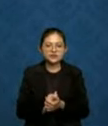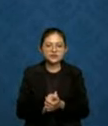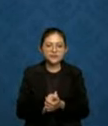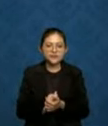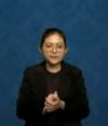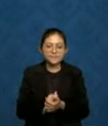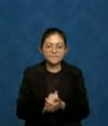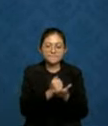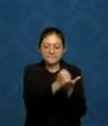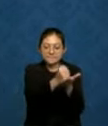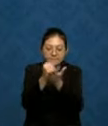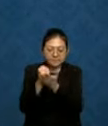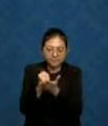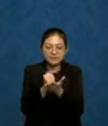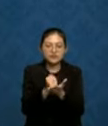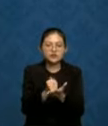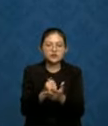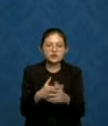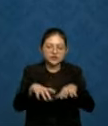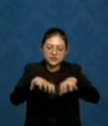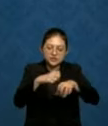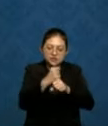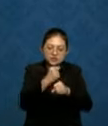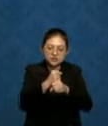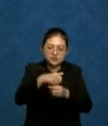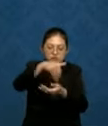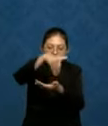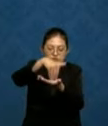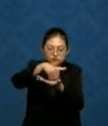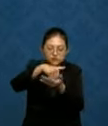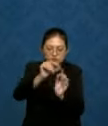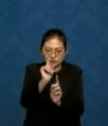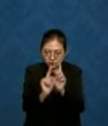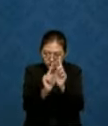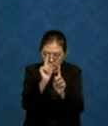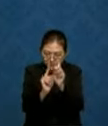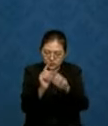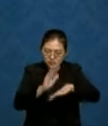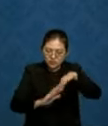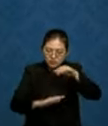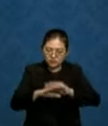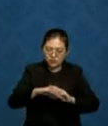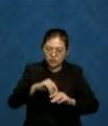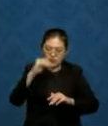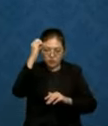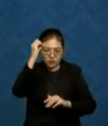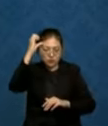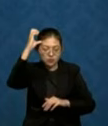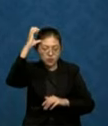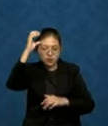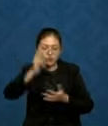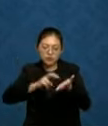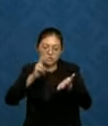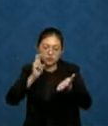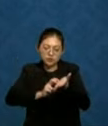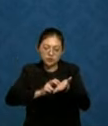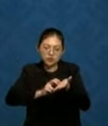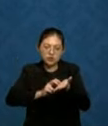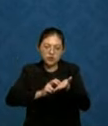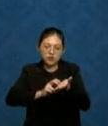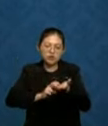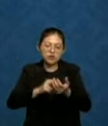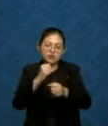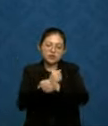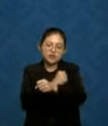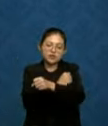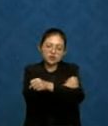เหลือหรืออุดหนุนการดำเนินงานของศูนย์ประเมินความรู้ความสามารถในการรับรองความรู้ความสามารถของแรง